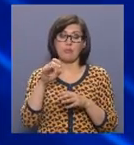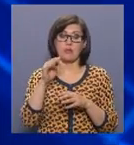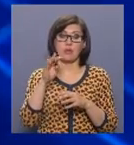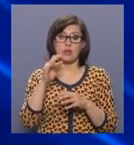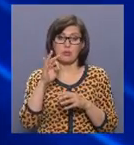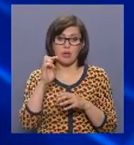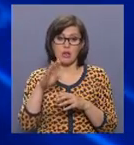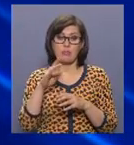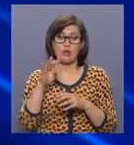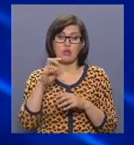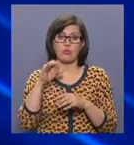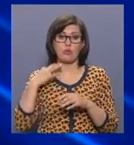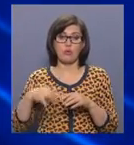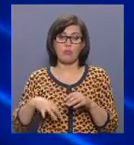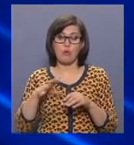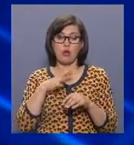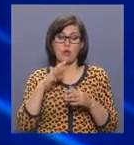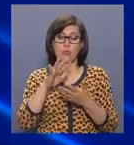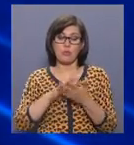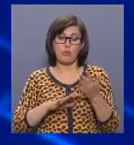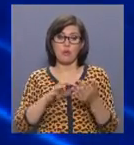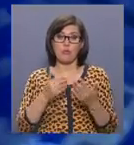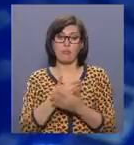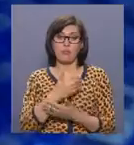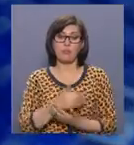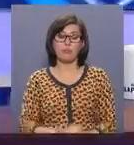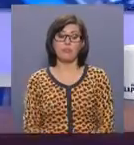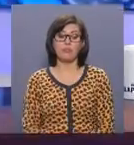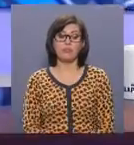ал біз хабарымызды өзге жаңалықтармен